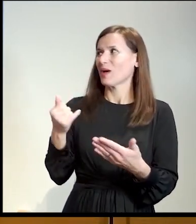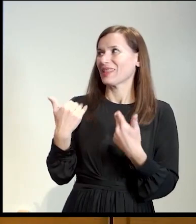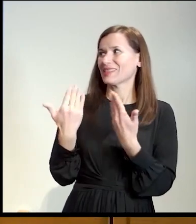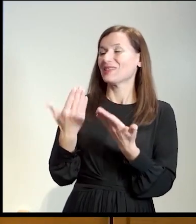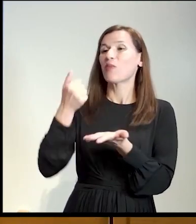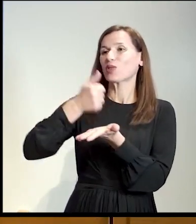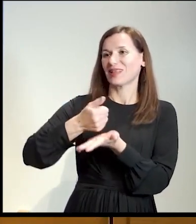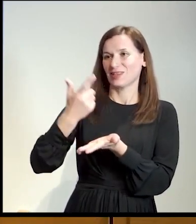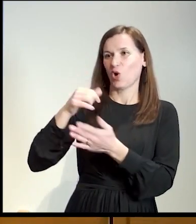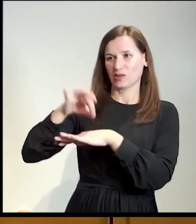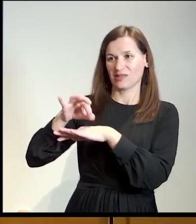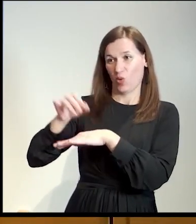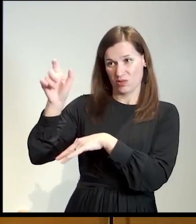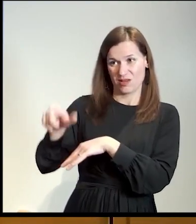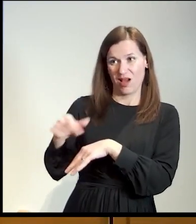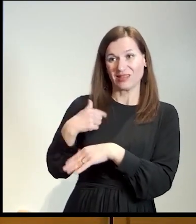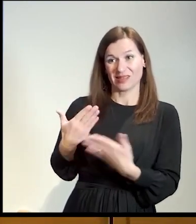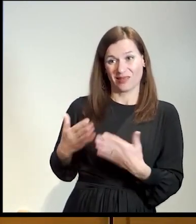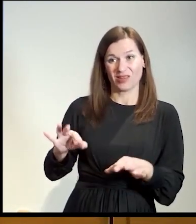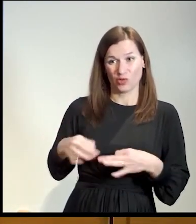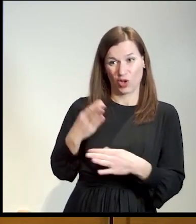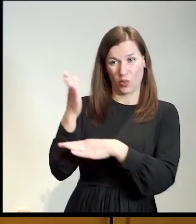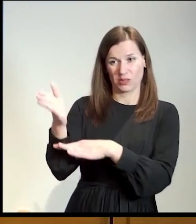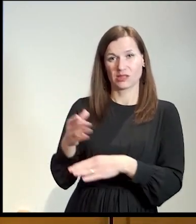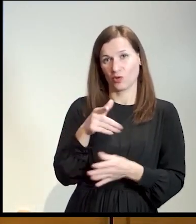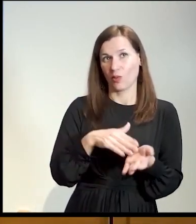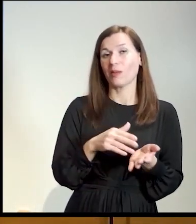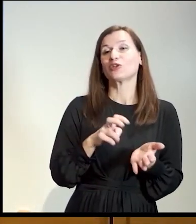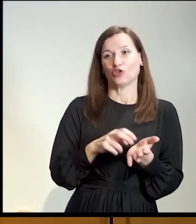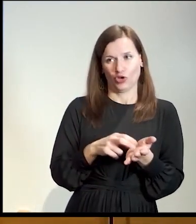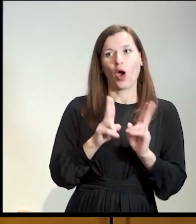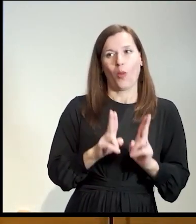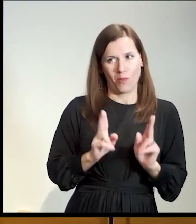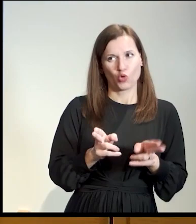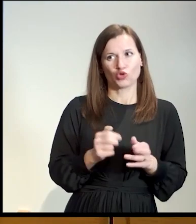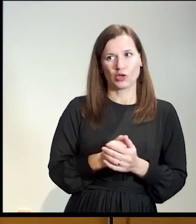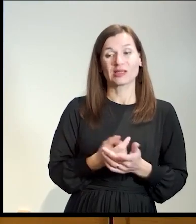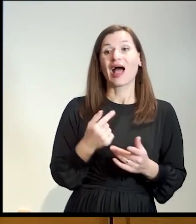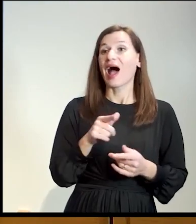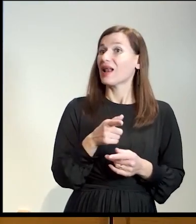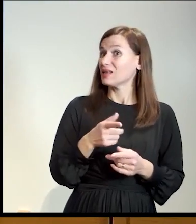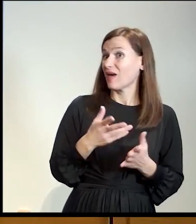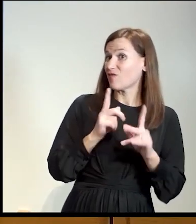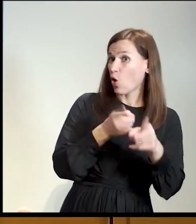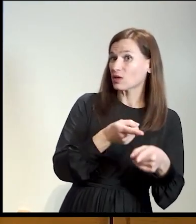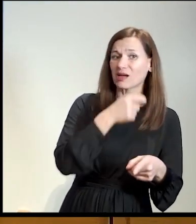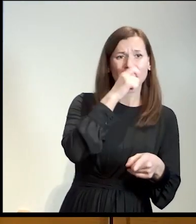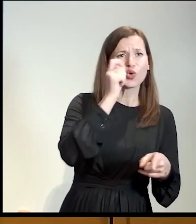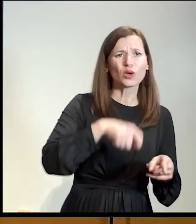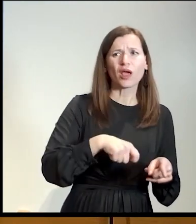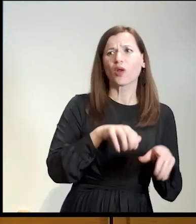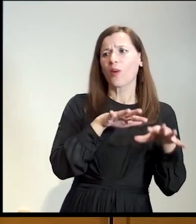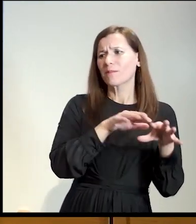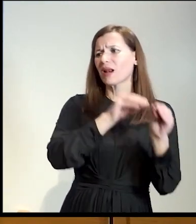sem ga danes zjutraj obiskal, tako da še je možnost. Je to vojna, ki se je iz Ukrajine preselila še v